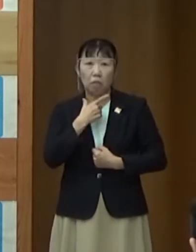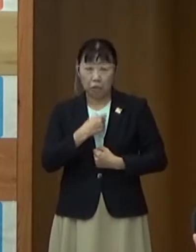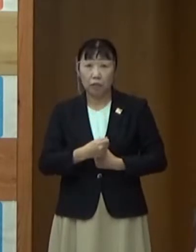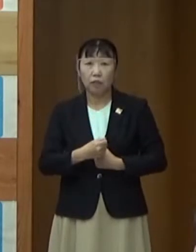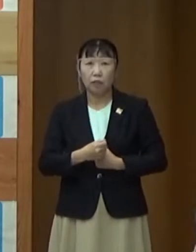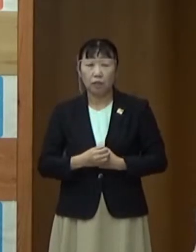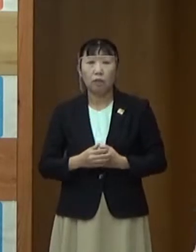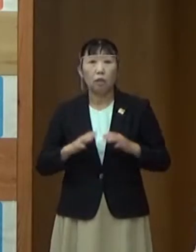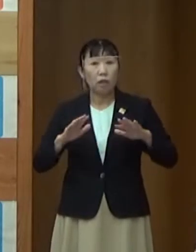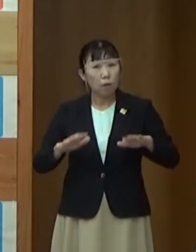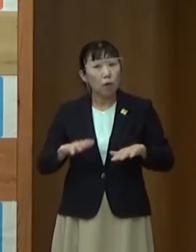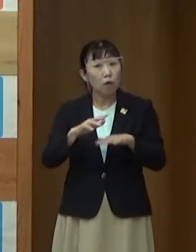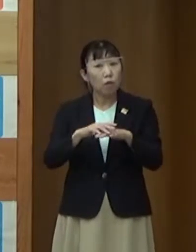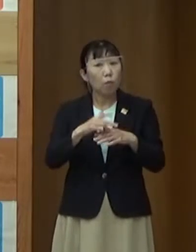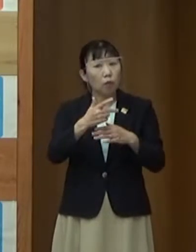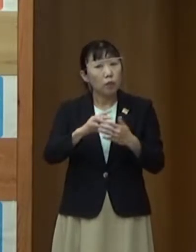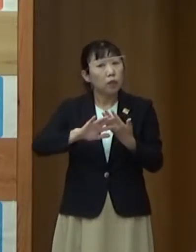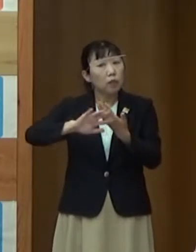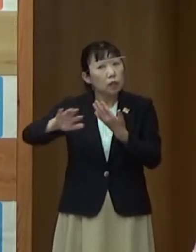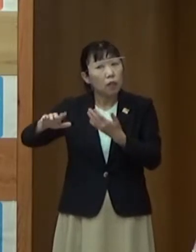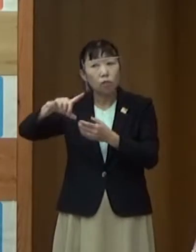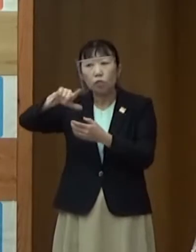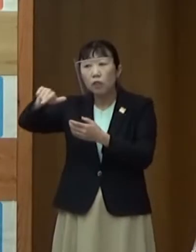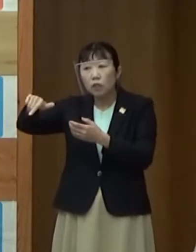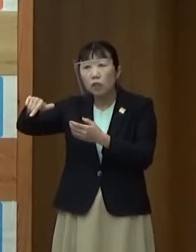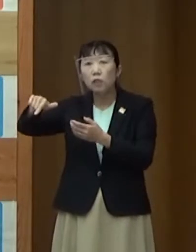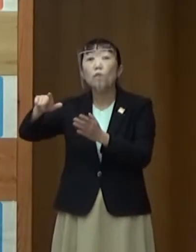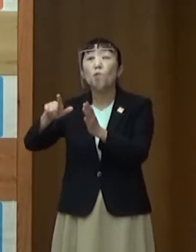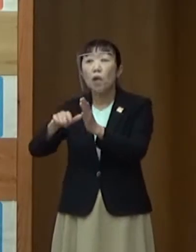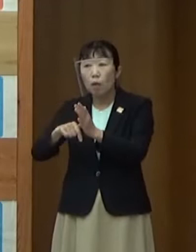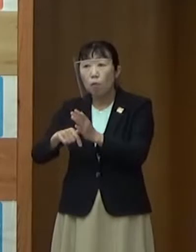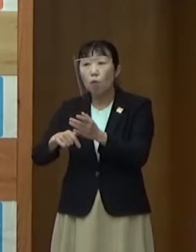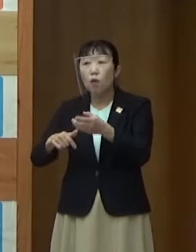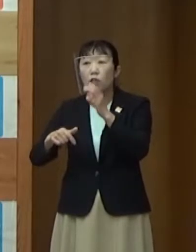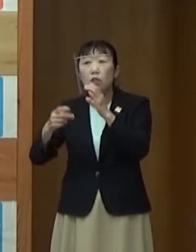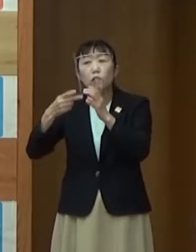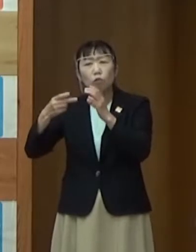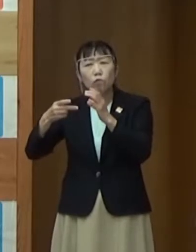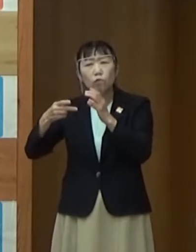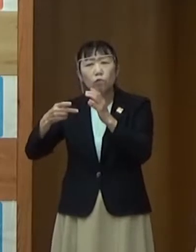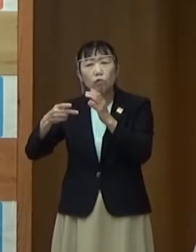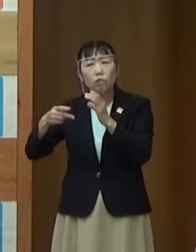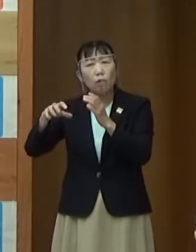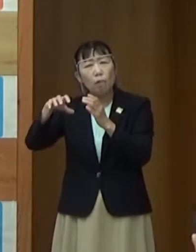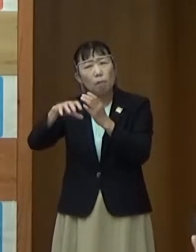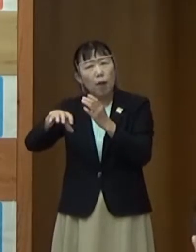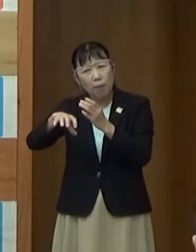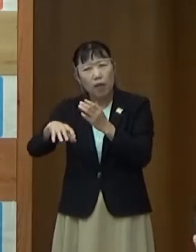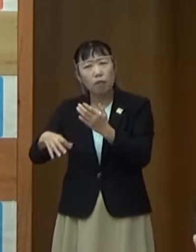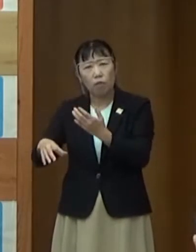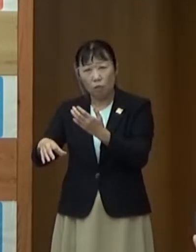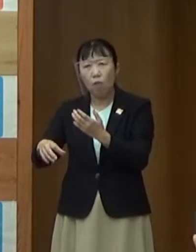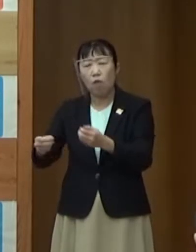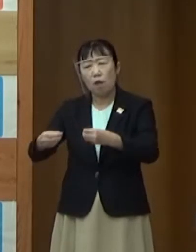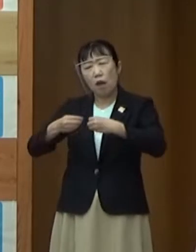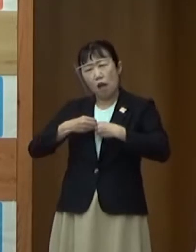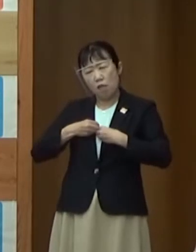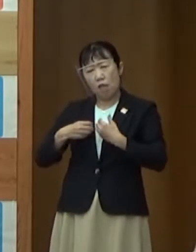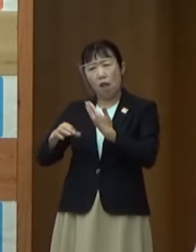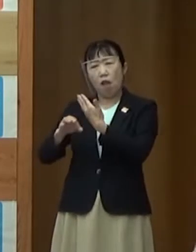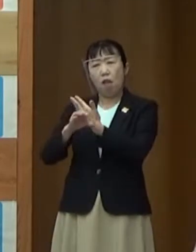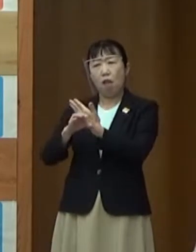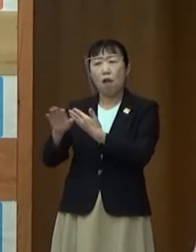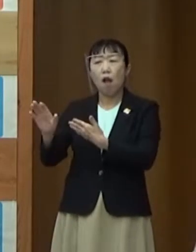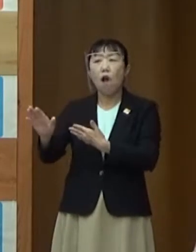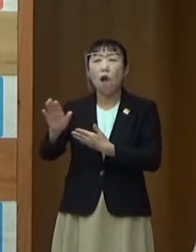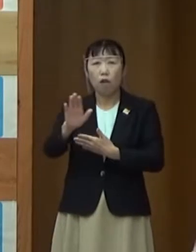の地域、札幌市以外の地域においても飲食の場面での感染事例が増加しています。飲食の